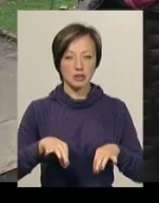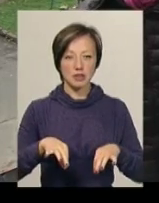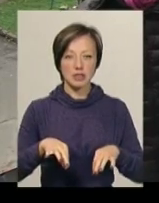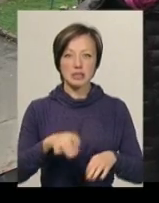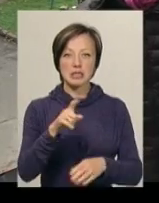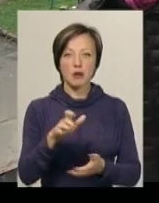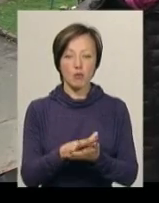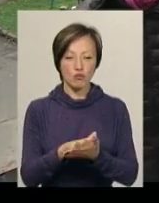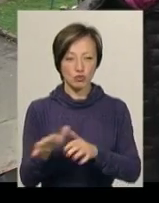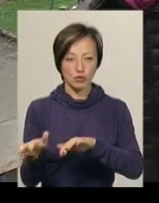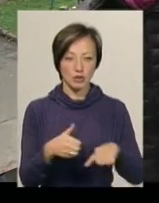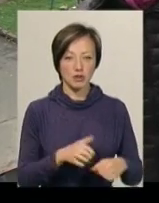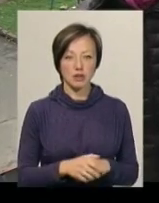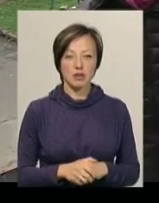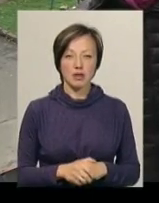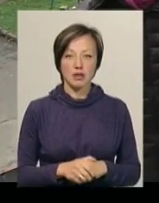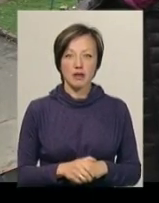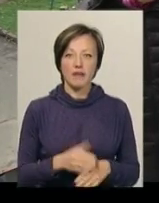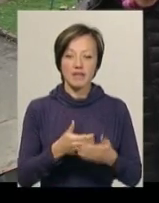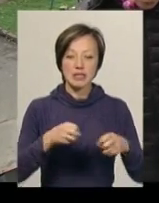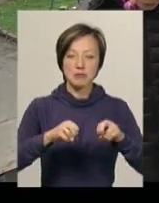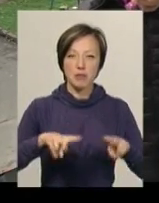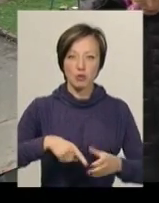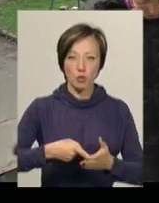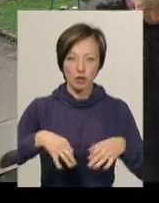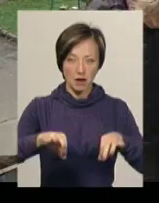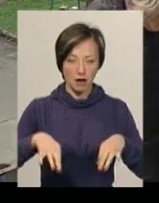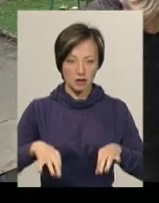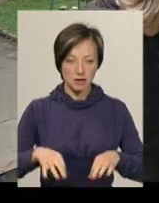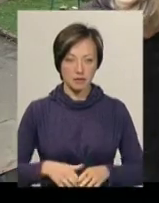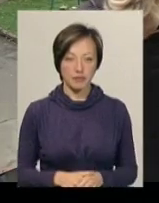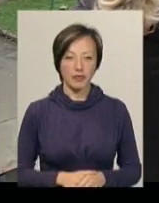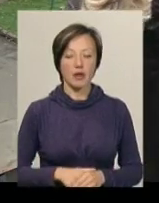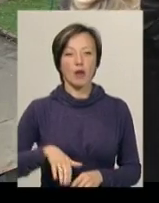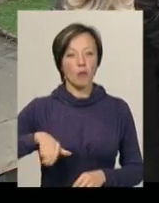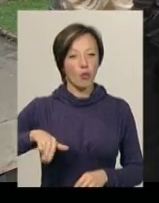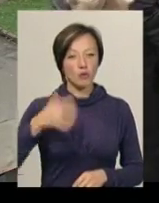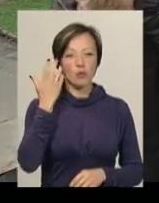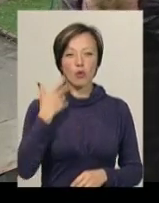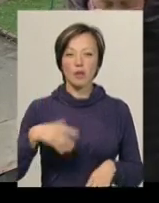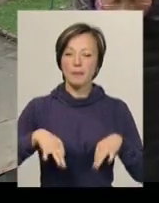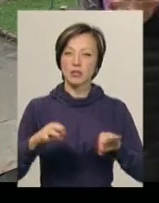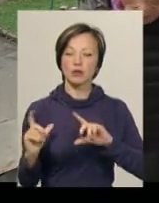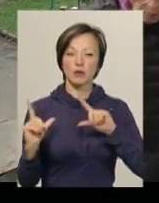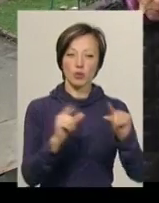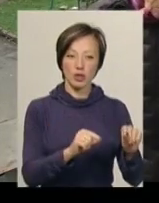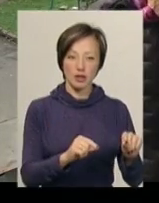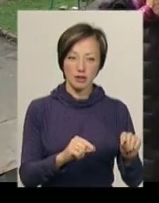за мусором від спецкомунстранса. Потім, коли машина